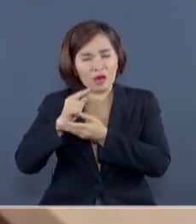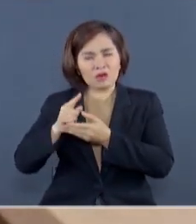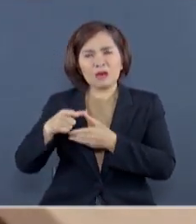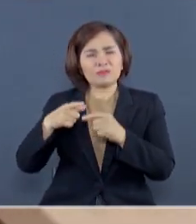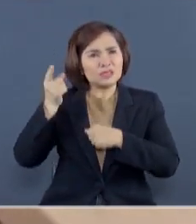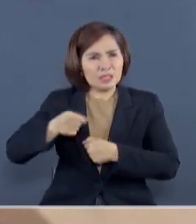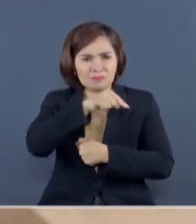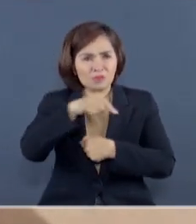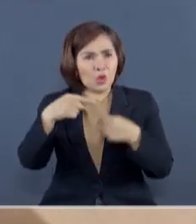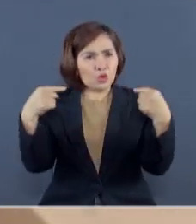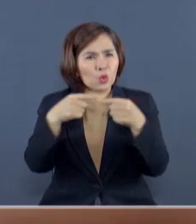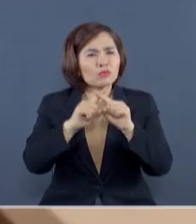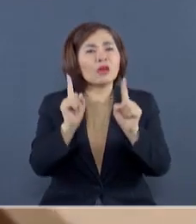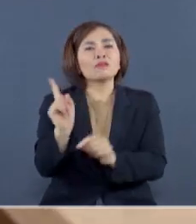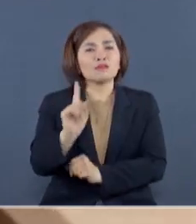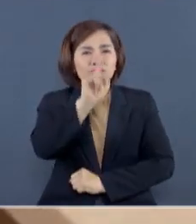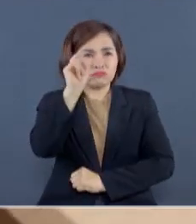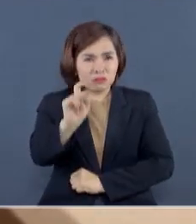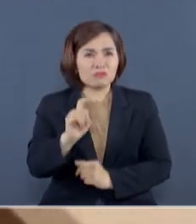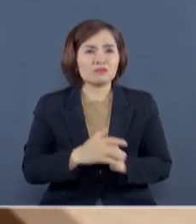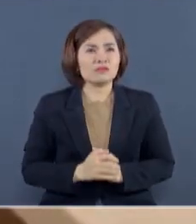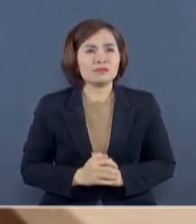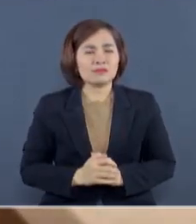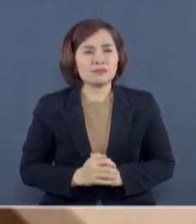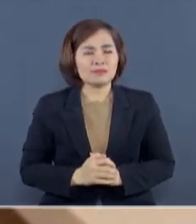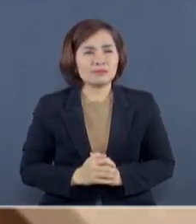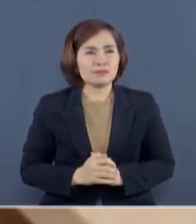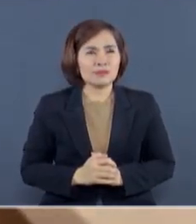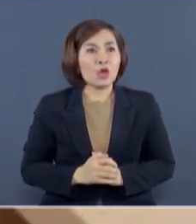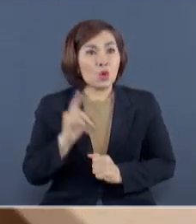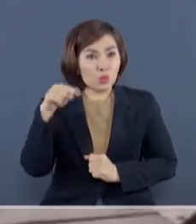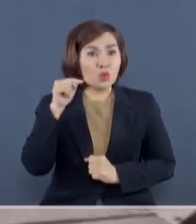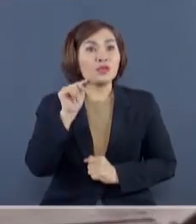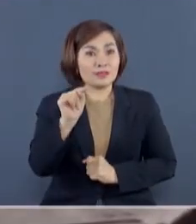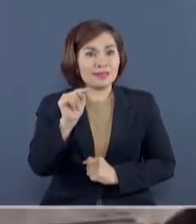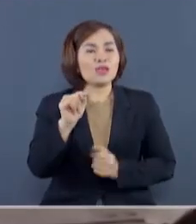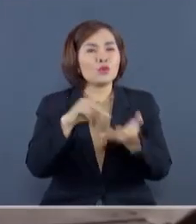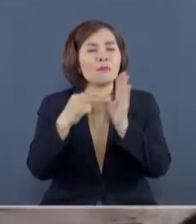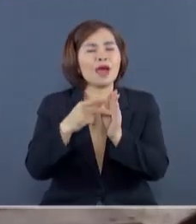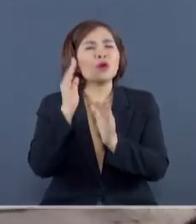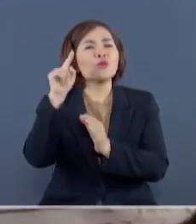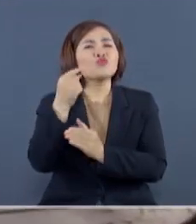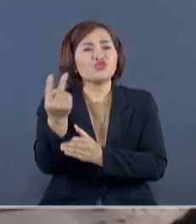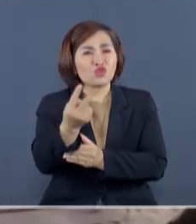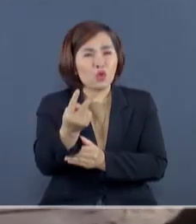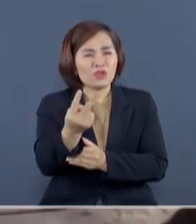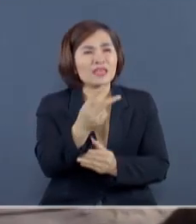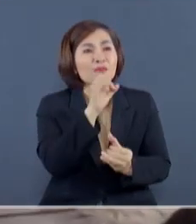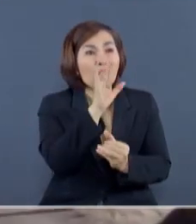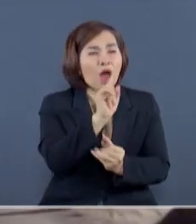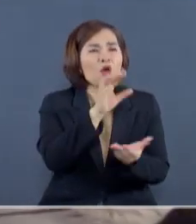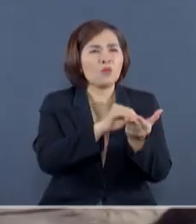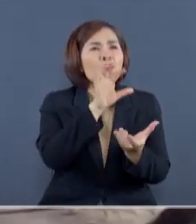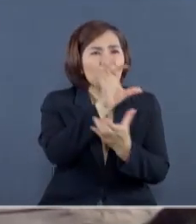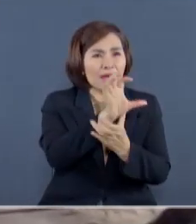จริงหรือเปล่า ทีนี้มาฟังจากทางแม่ของเธอกันบ้างแม่ของผู้ถูกกล่าวหาเนี่ยนะฮะให้ข้อมูลว่า